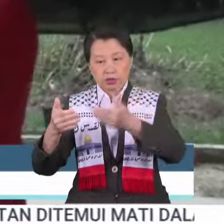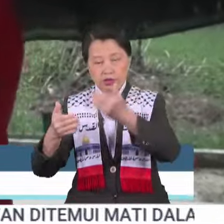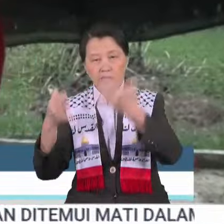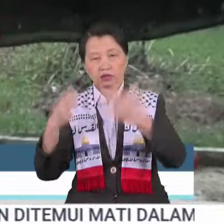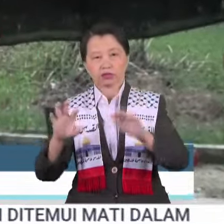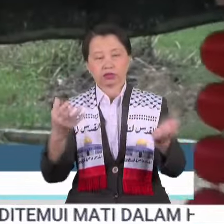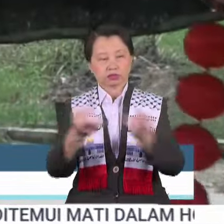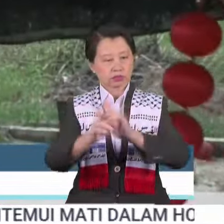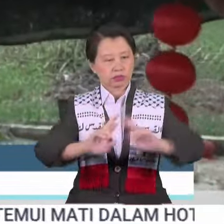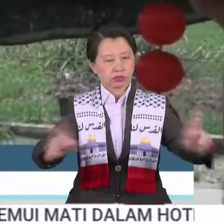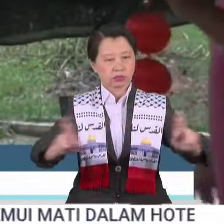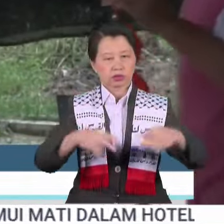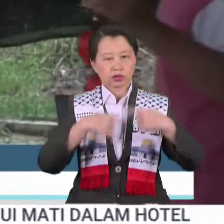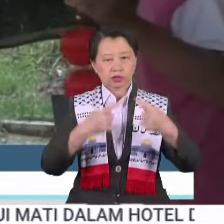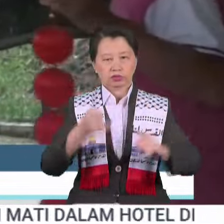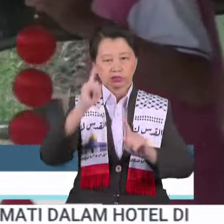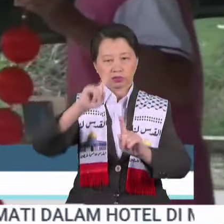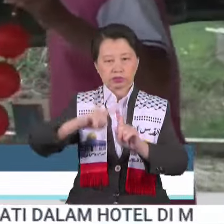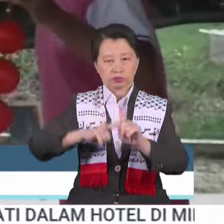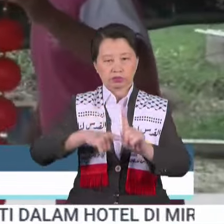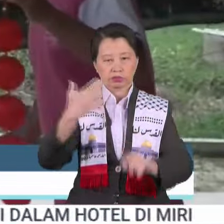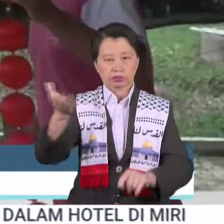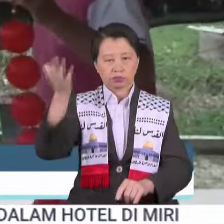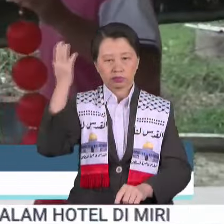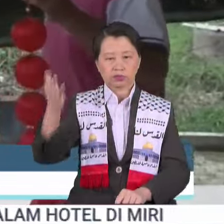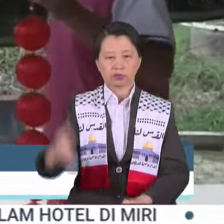telah membuat persiapan sejak sebulan lalu.